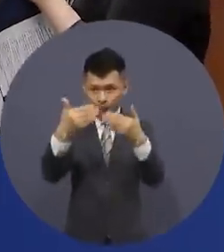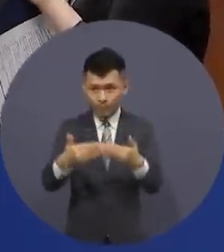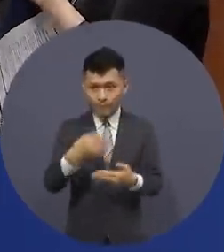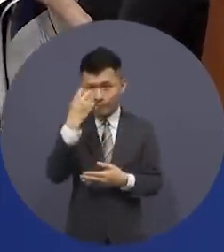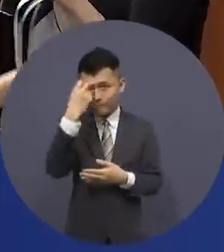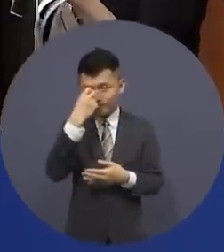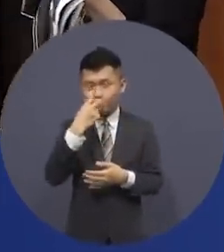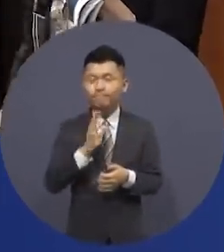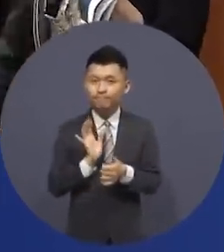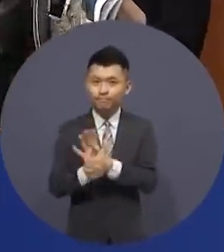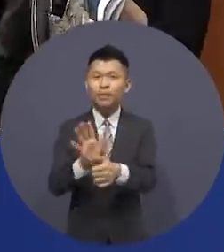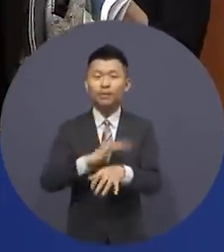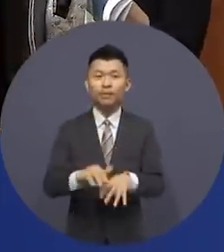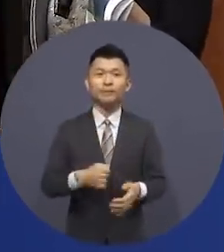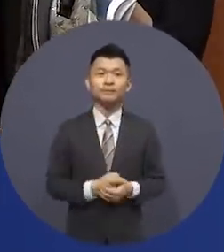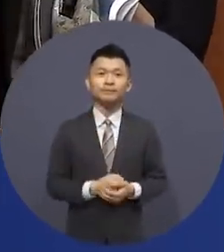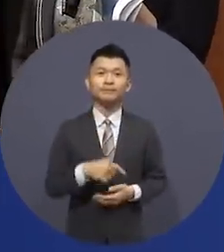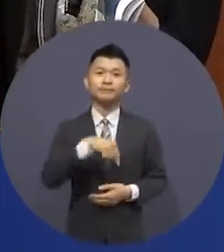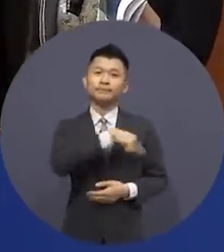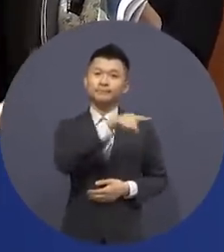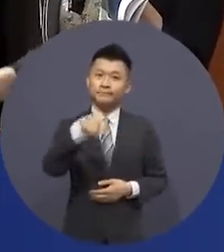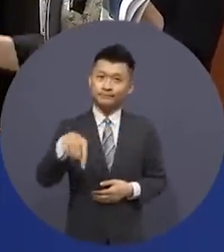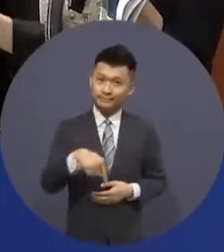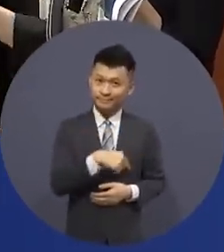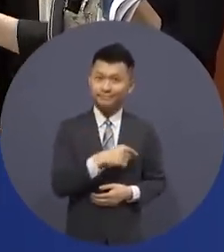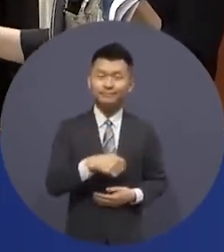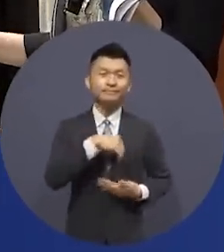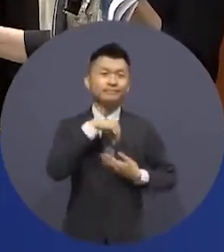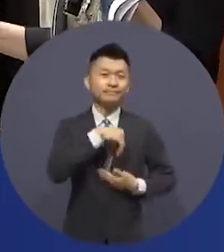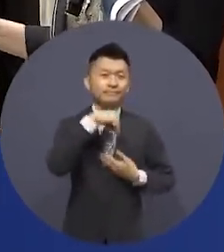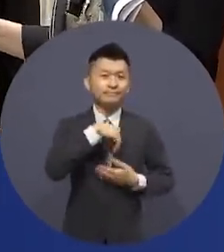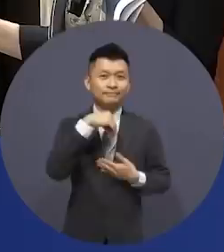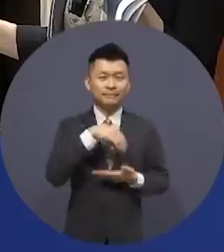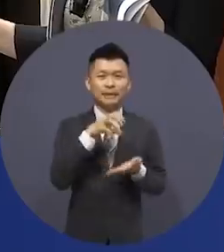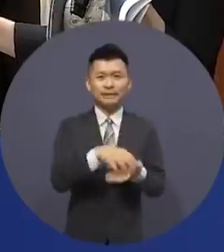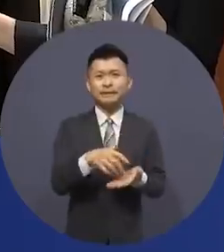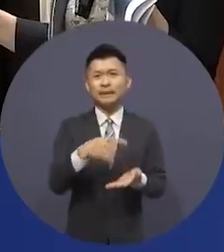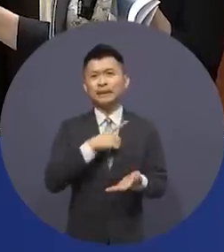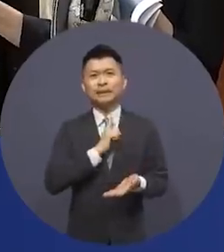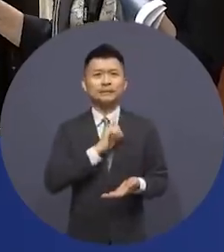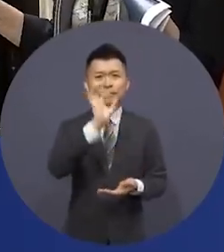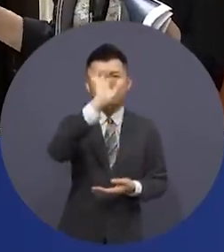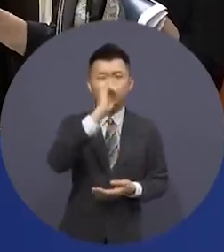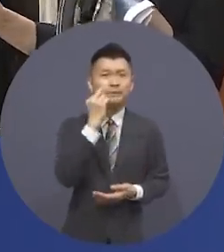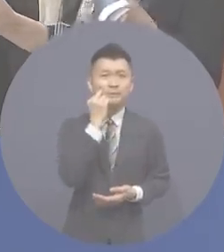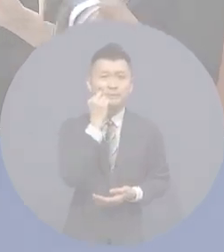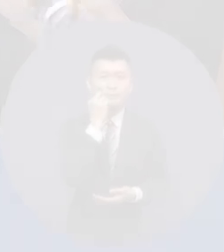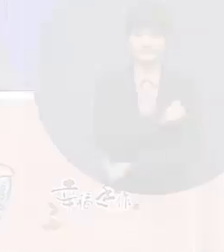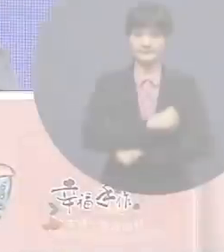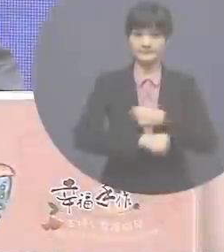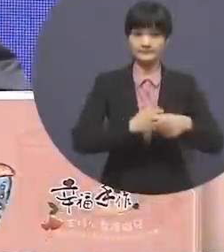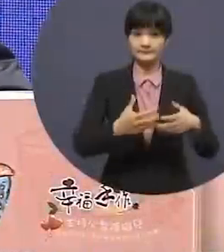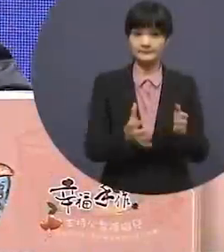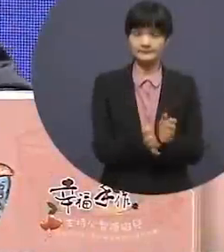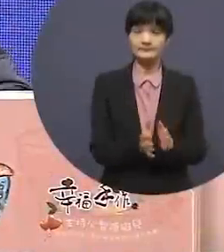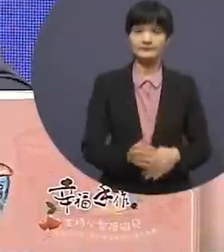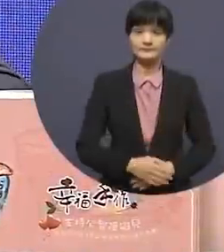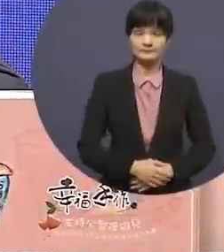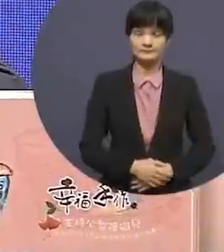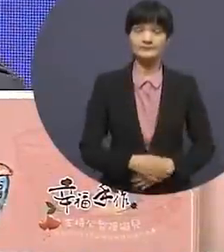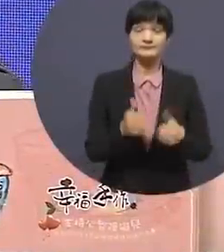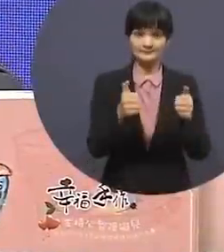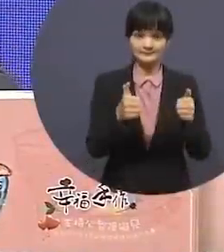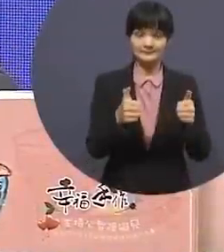分大家也不用这个太担心这个证明无法来减负。 提问啊，有关